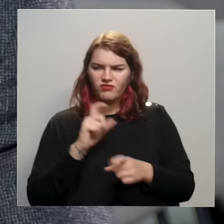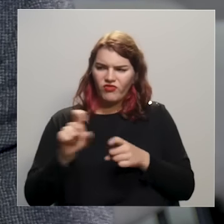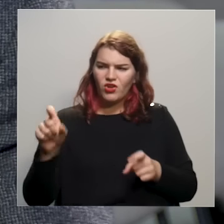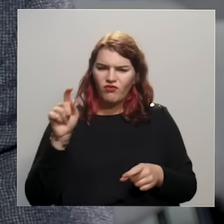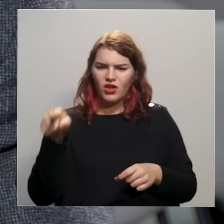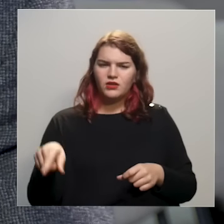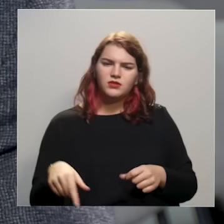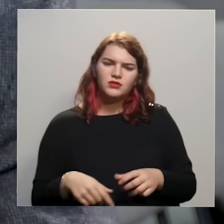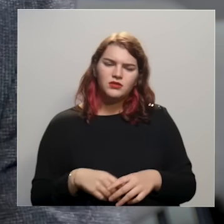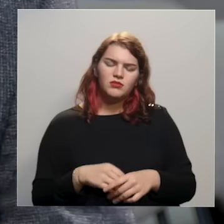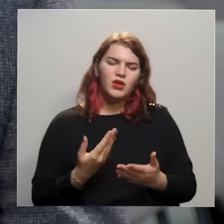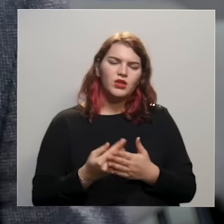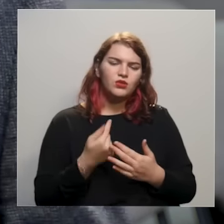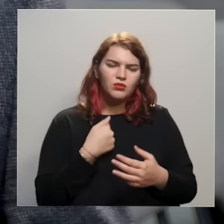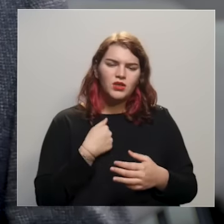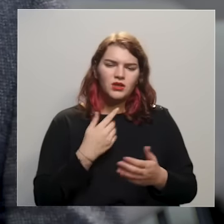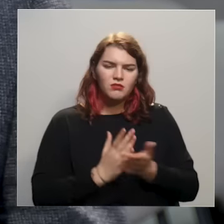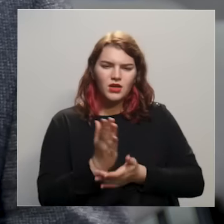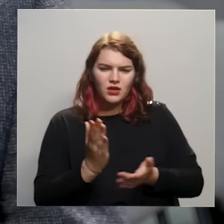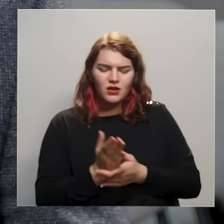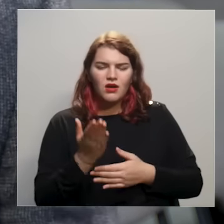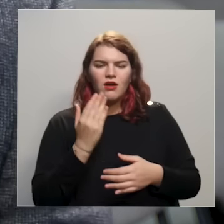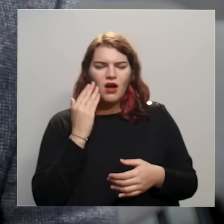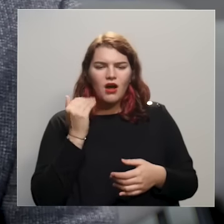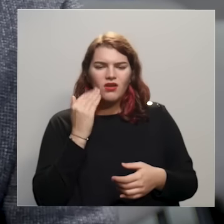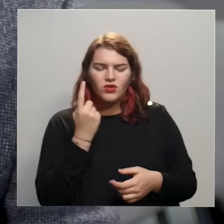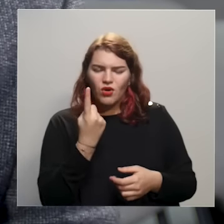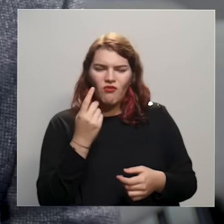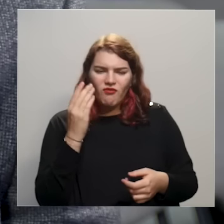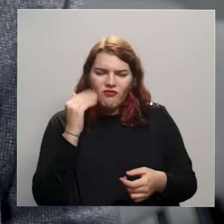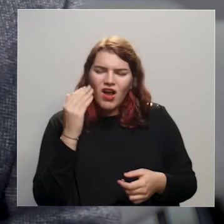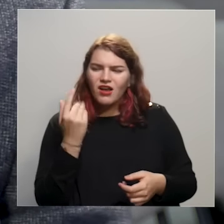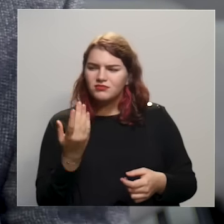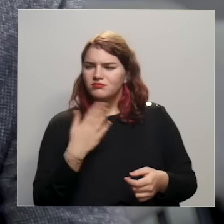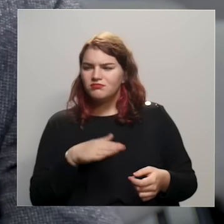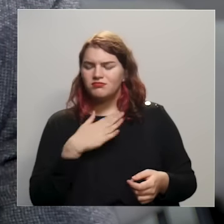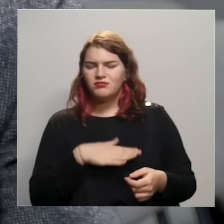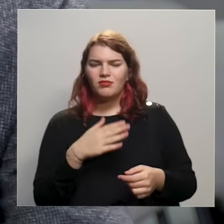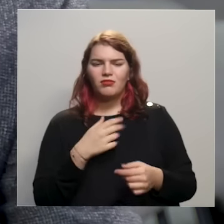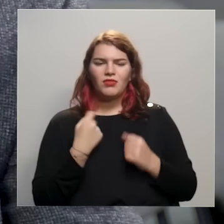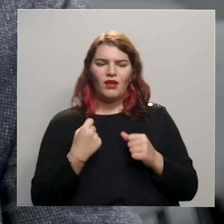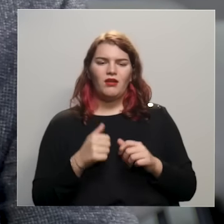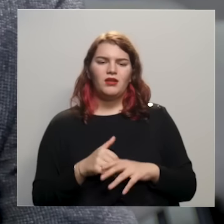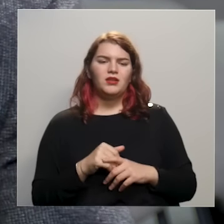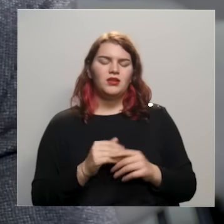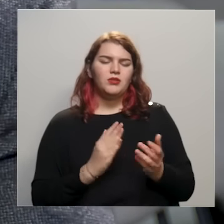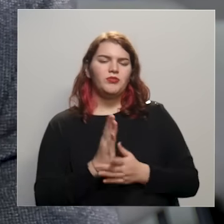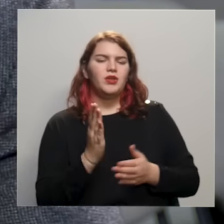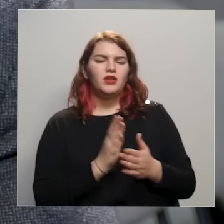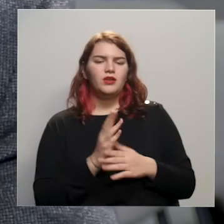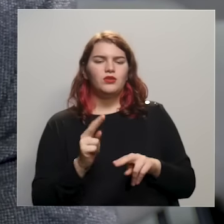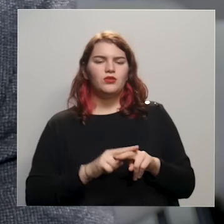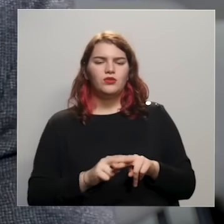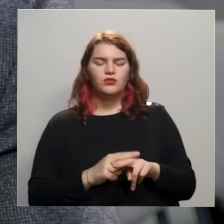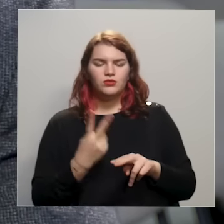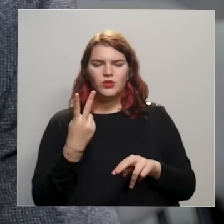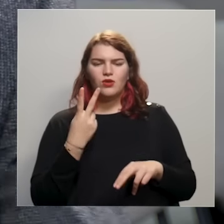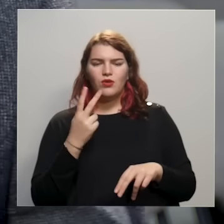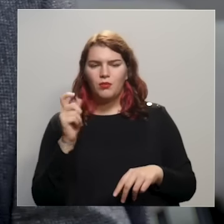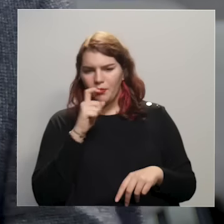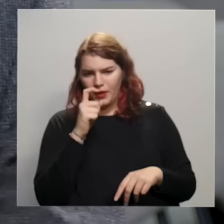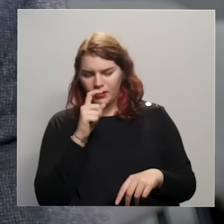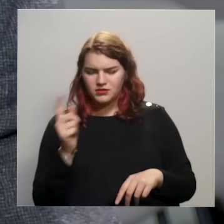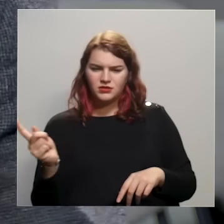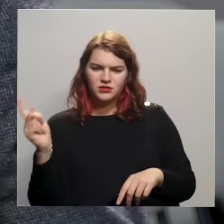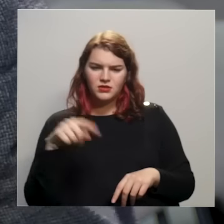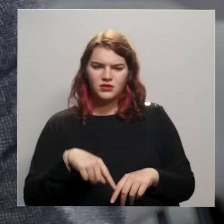Asta era pentru mine. Eu am vrut fată de la primul copil. Și totdeauna, cum venea cu doi băieți, să-l